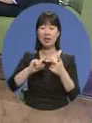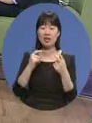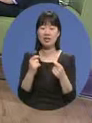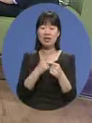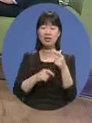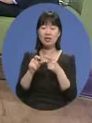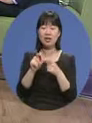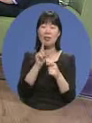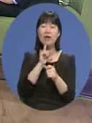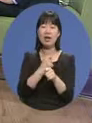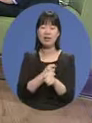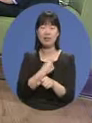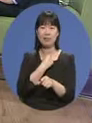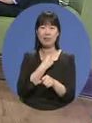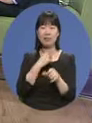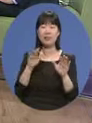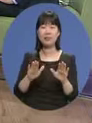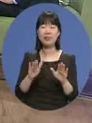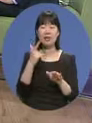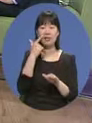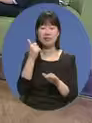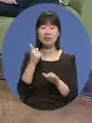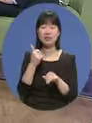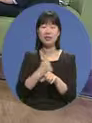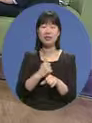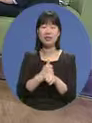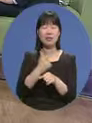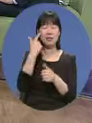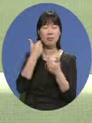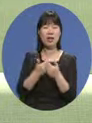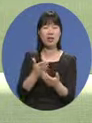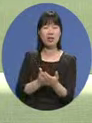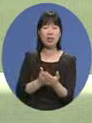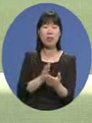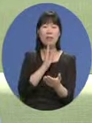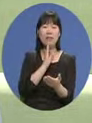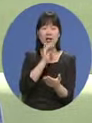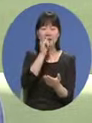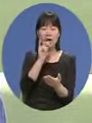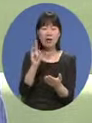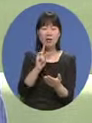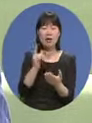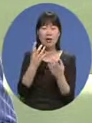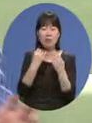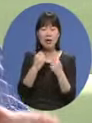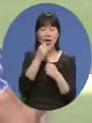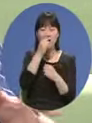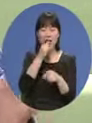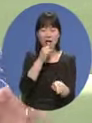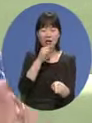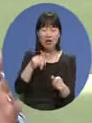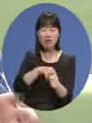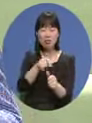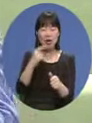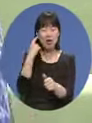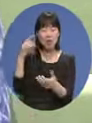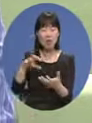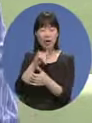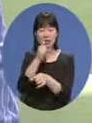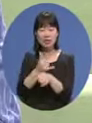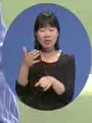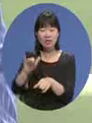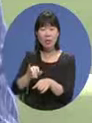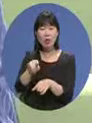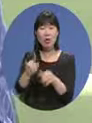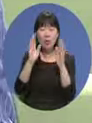하나 덧붙이고 싶은 게 있는데요. 이게 이제 아버지들은 반론이 많으세요. 어디에 맞냐면 아무리 많아도 네가 아무리 주변이 시끄러워도 너